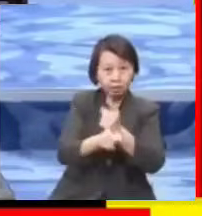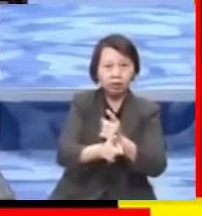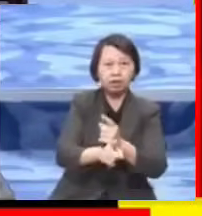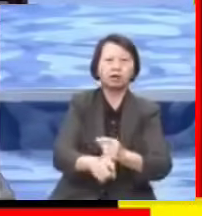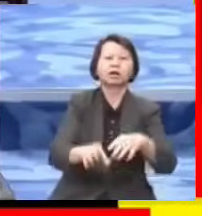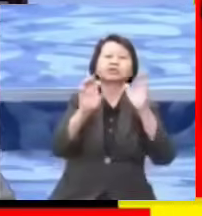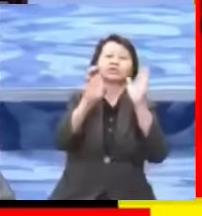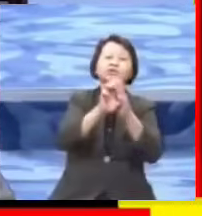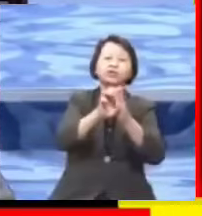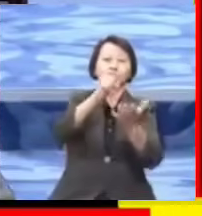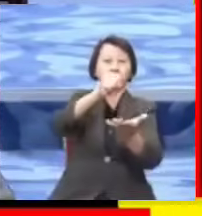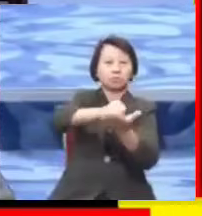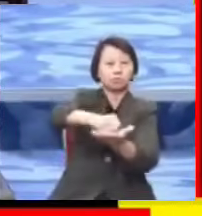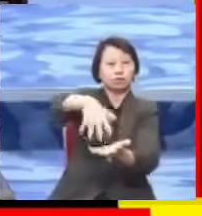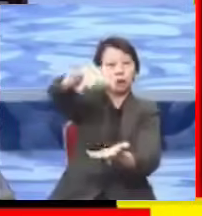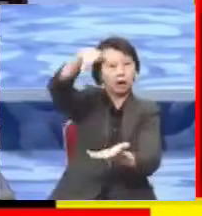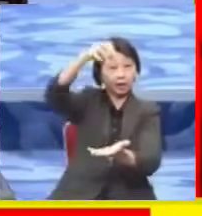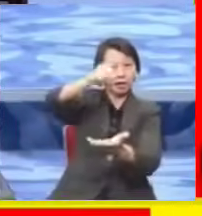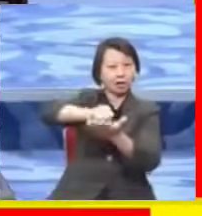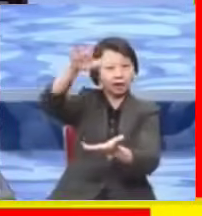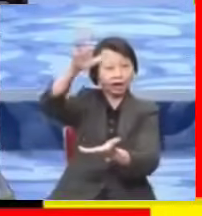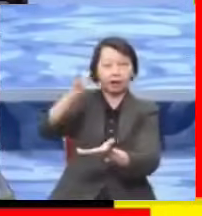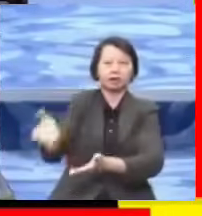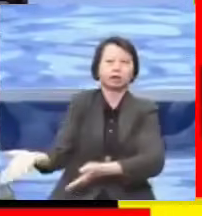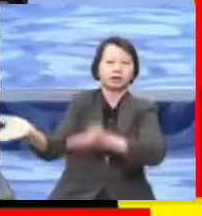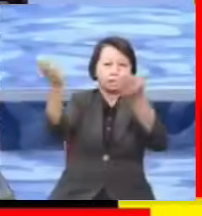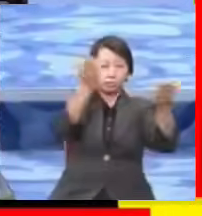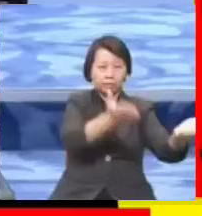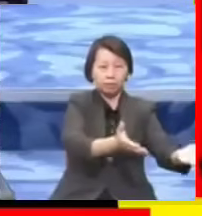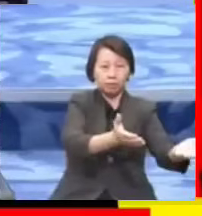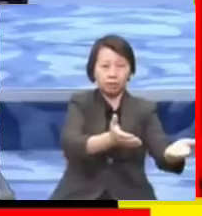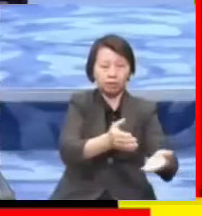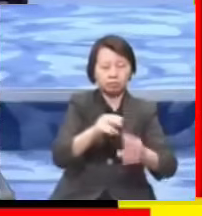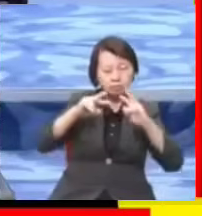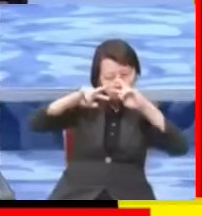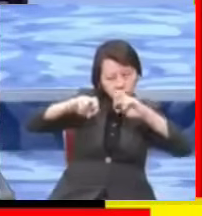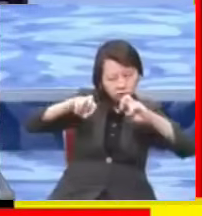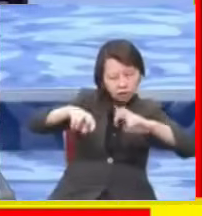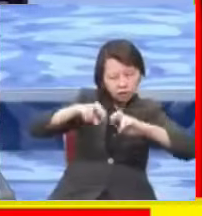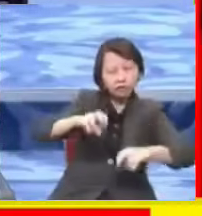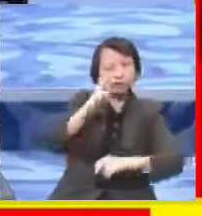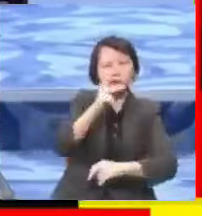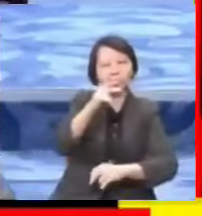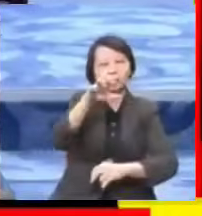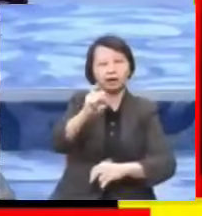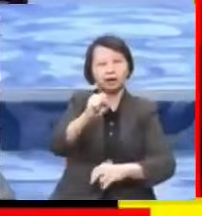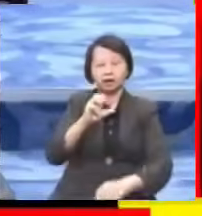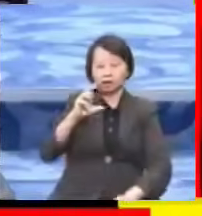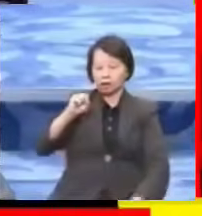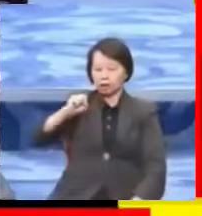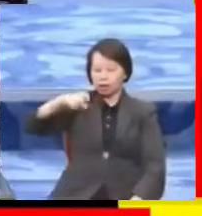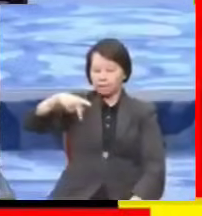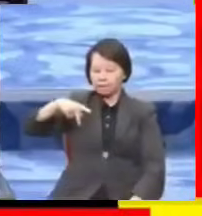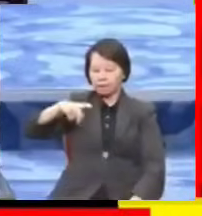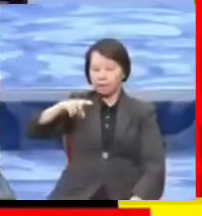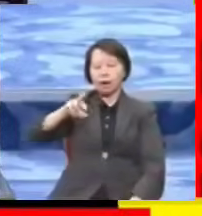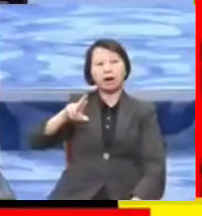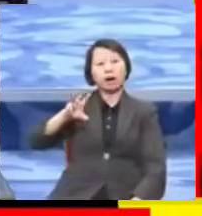kaya, kalau dihadapkan atau dibuat siasatan dalam kes SPRM